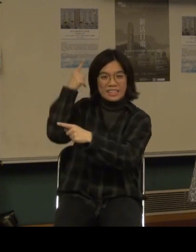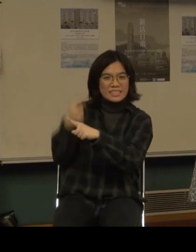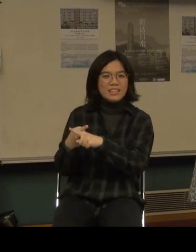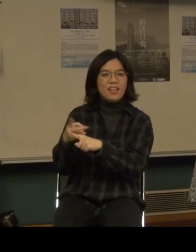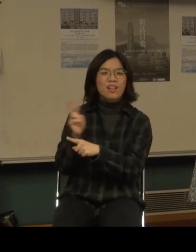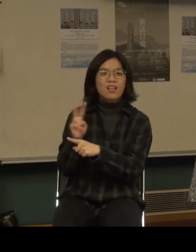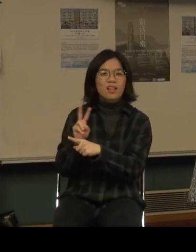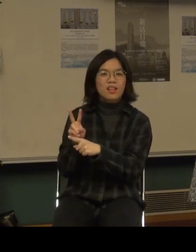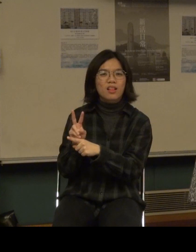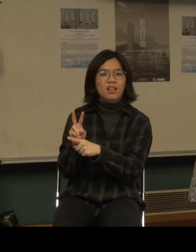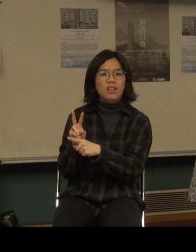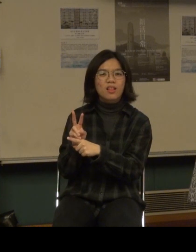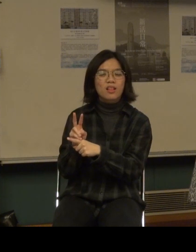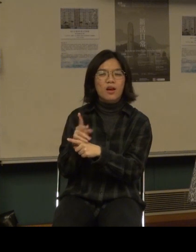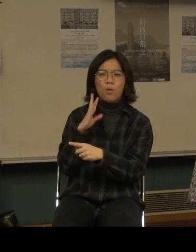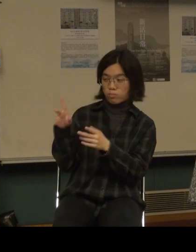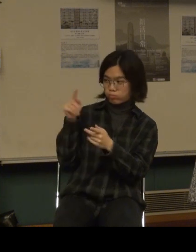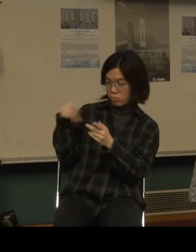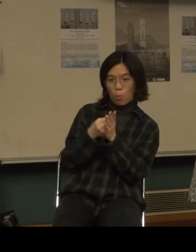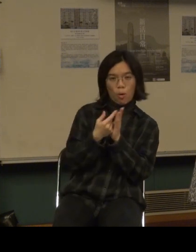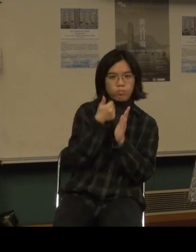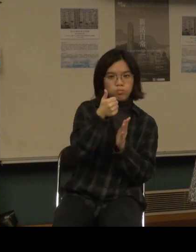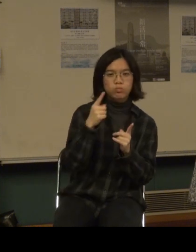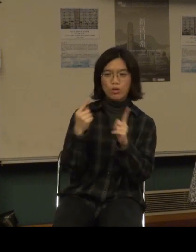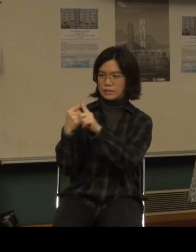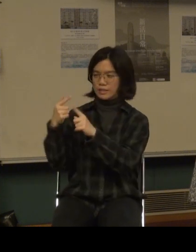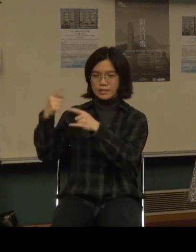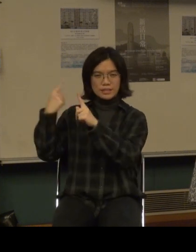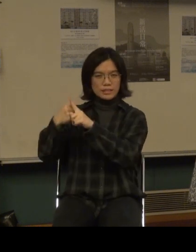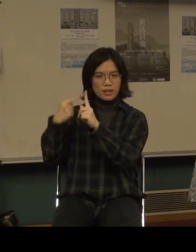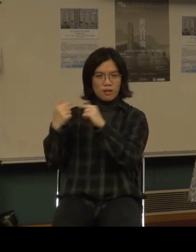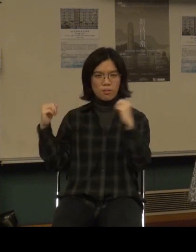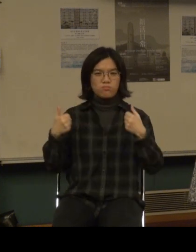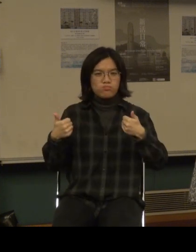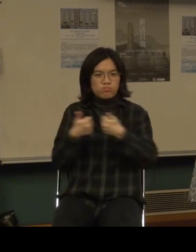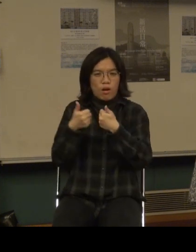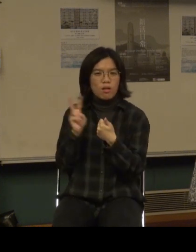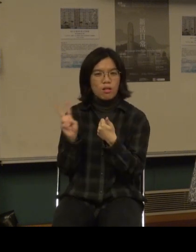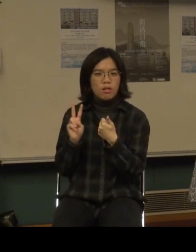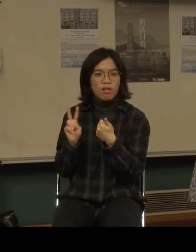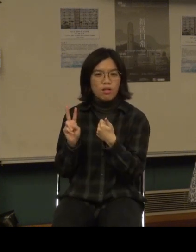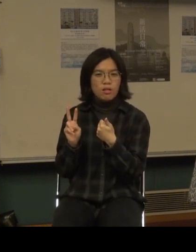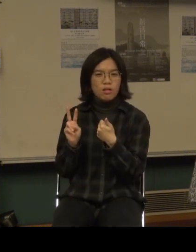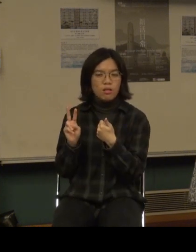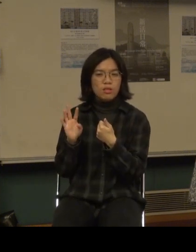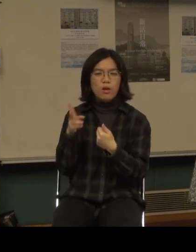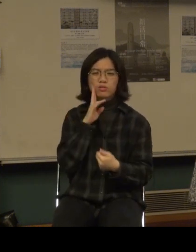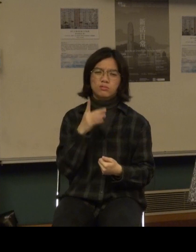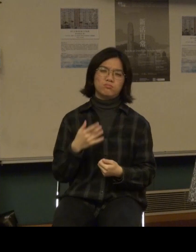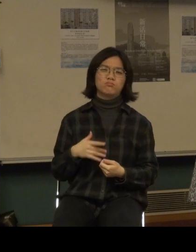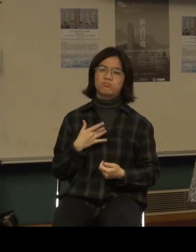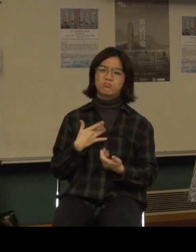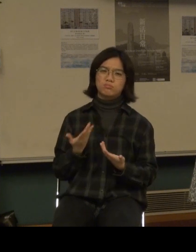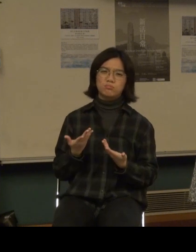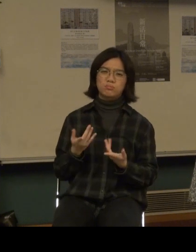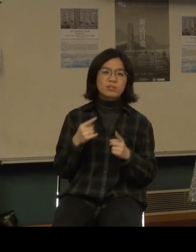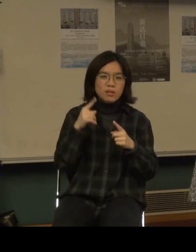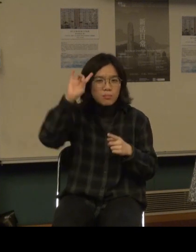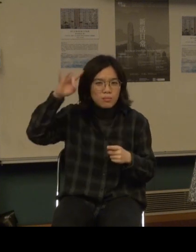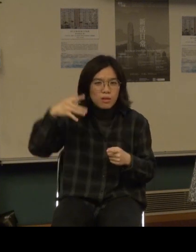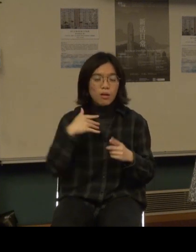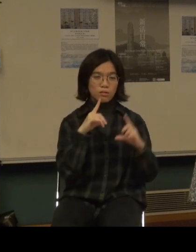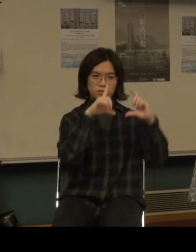像畫出來真的好像真人一樣。但是呢，這件事其實變得沒有意義，就是在發明了攝影技術之後其